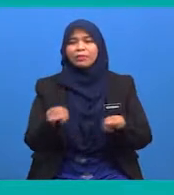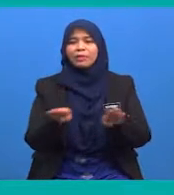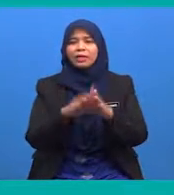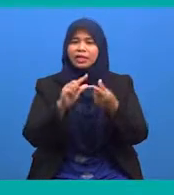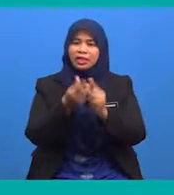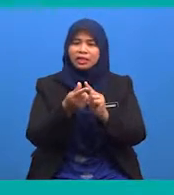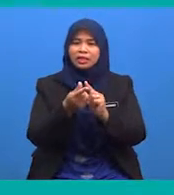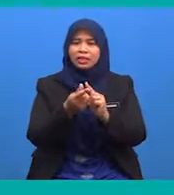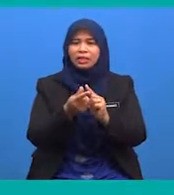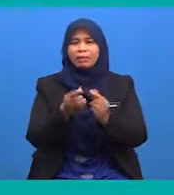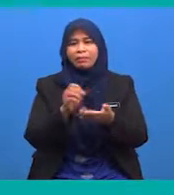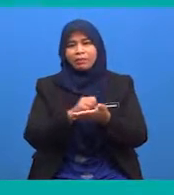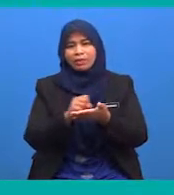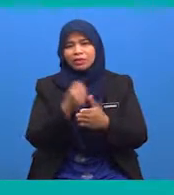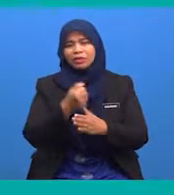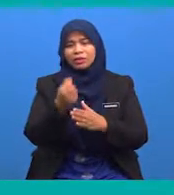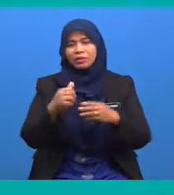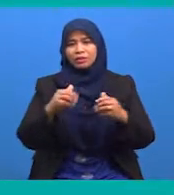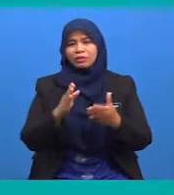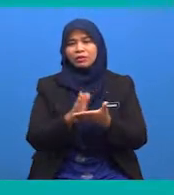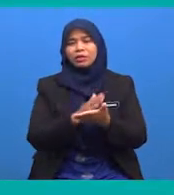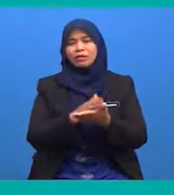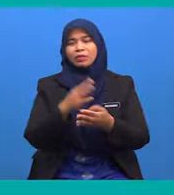atau menyapu anggota wuduk yang sakit.